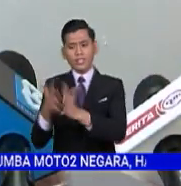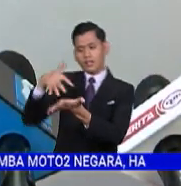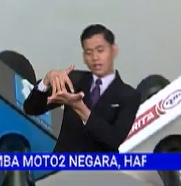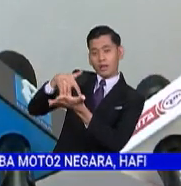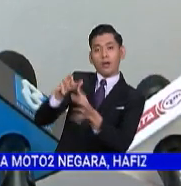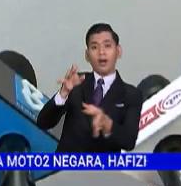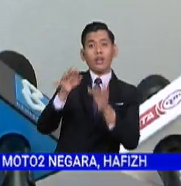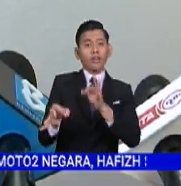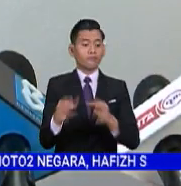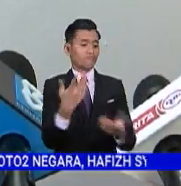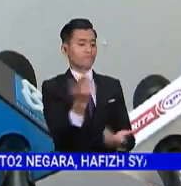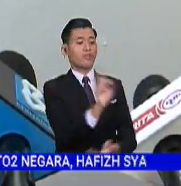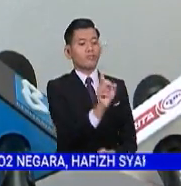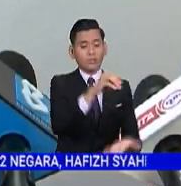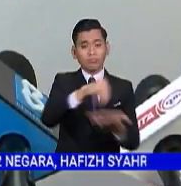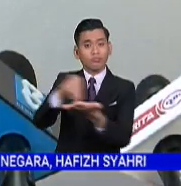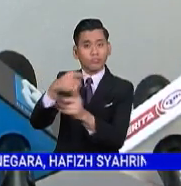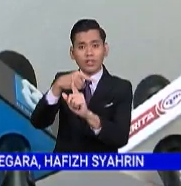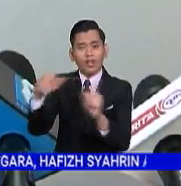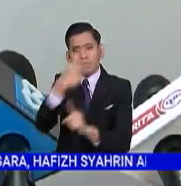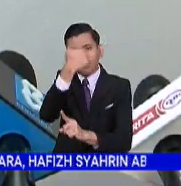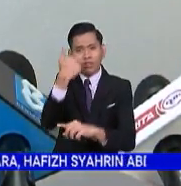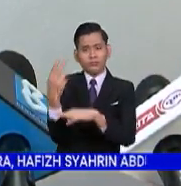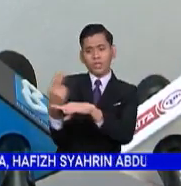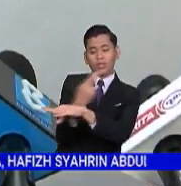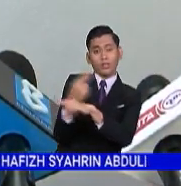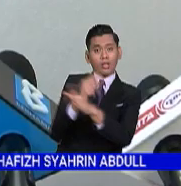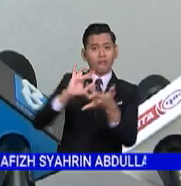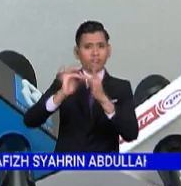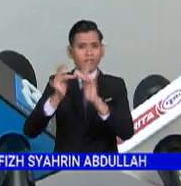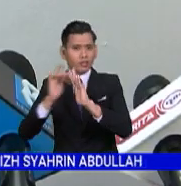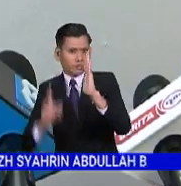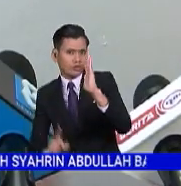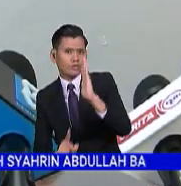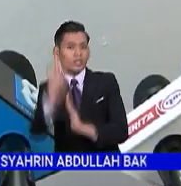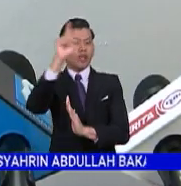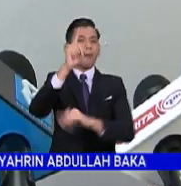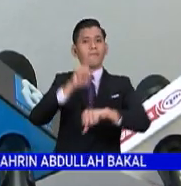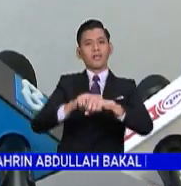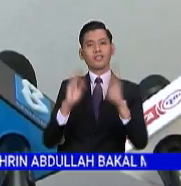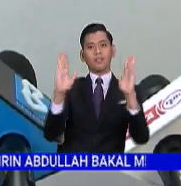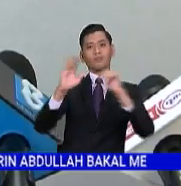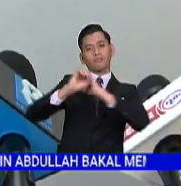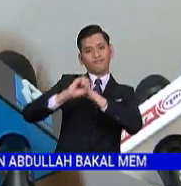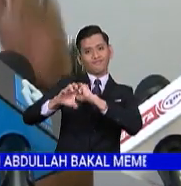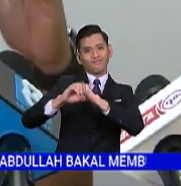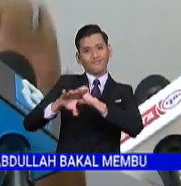di sesetengah kawasan berikutan penggunaan internet yang tinggi dalam tempoh berkempen.